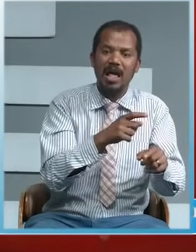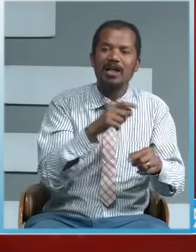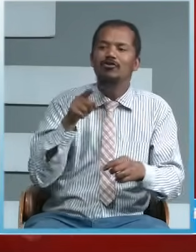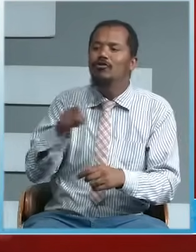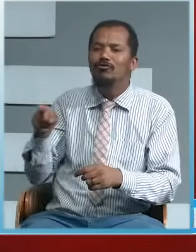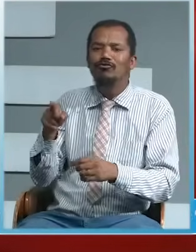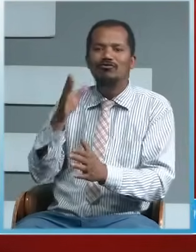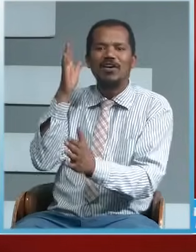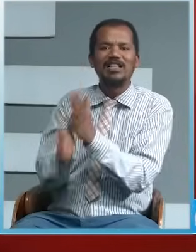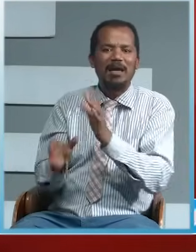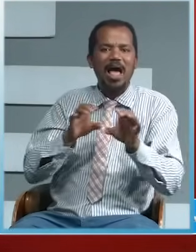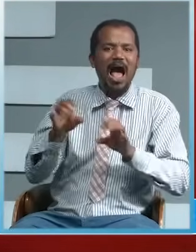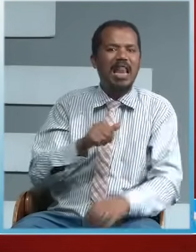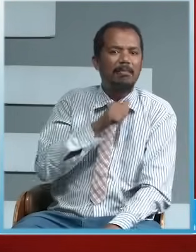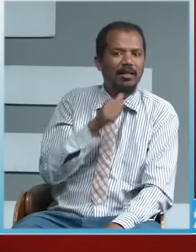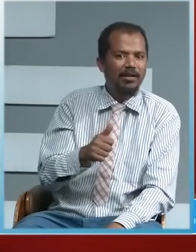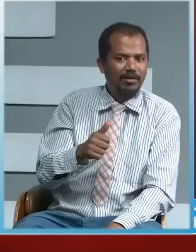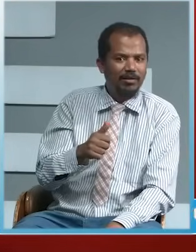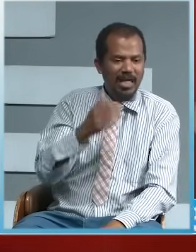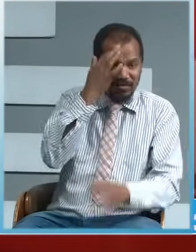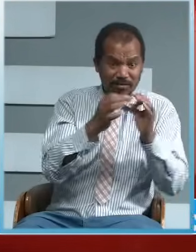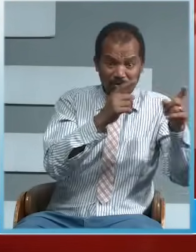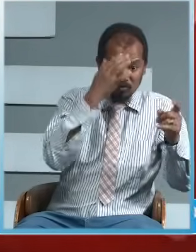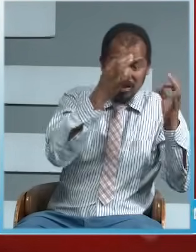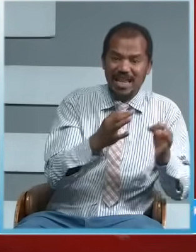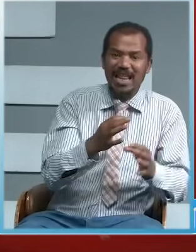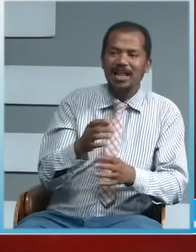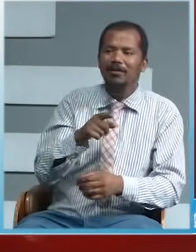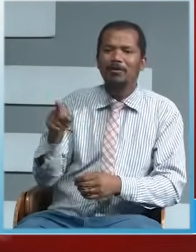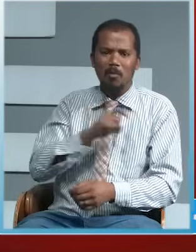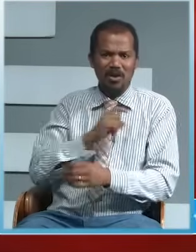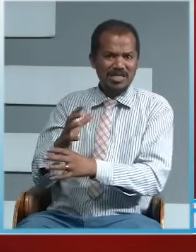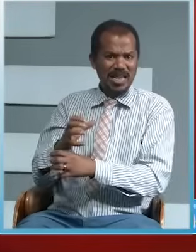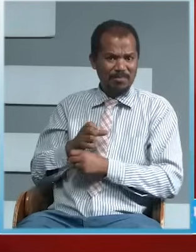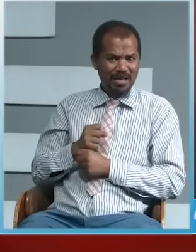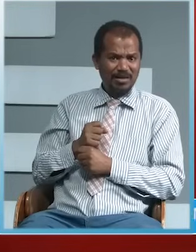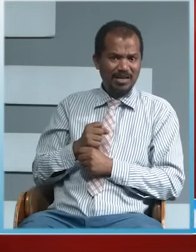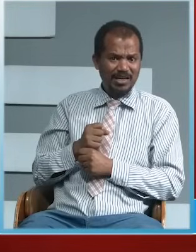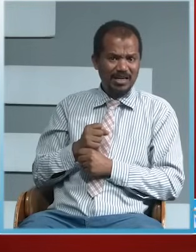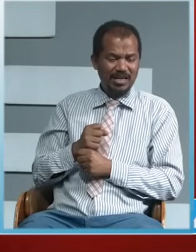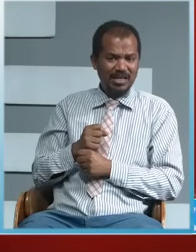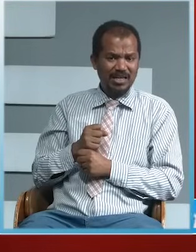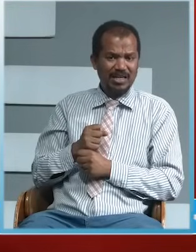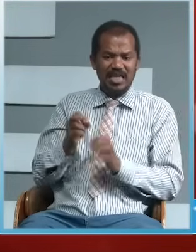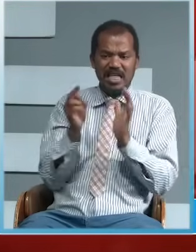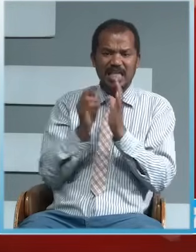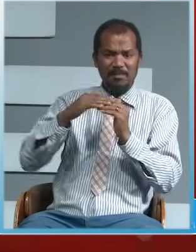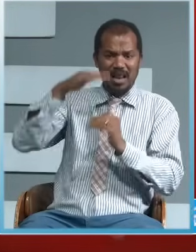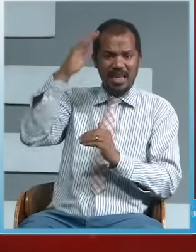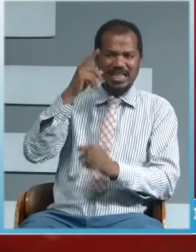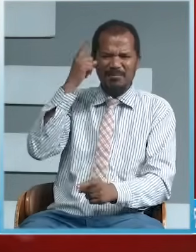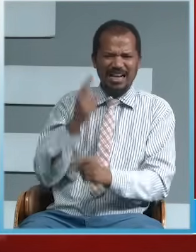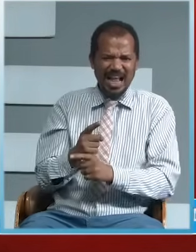አፕላይ አለማድረግ እና ያንን የፍርድ ቤቱን ውሳኔ ለመቀበል የመቸገር ያ የህግ